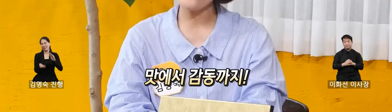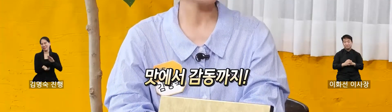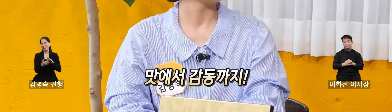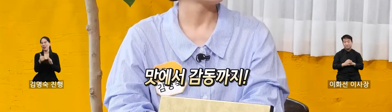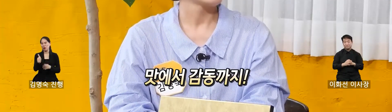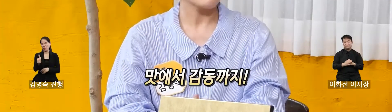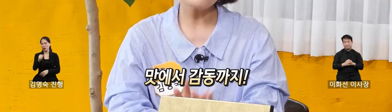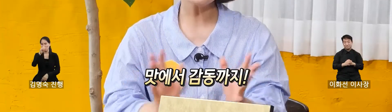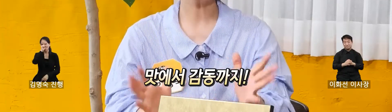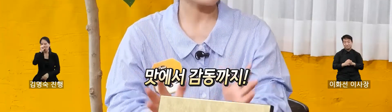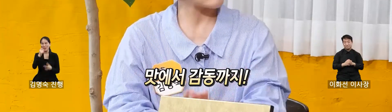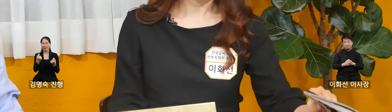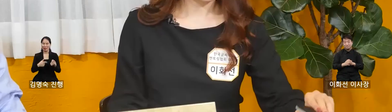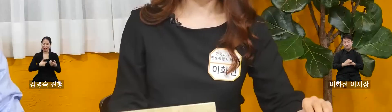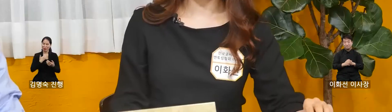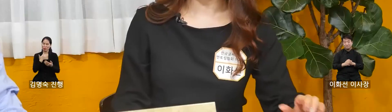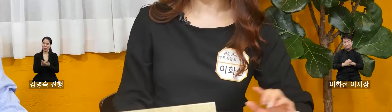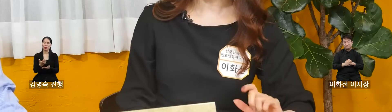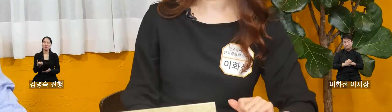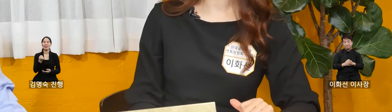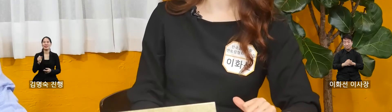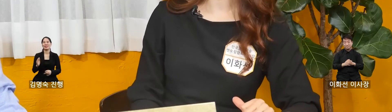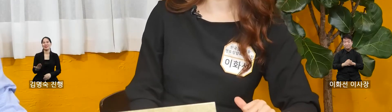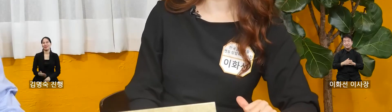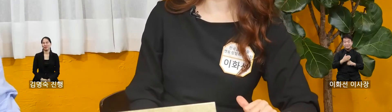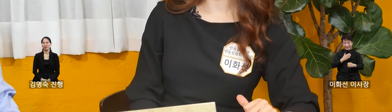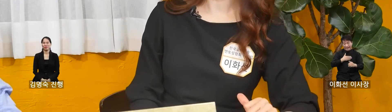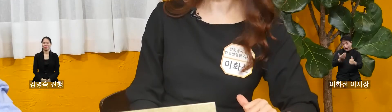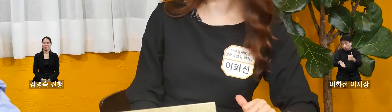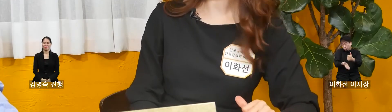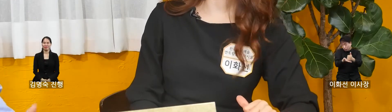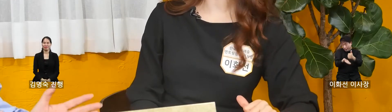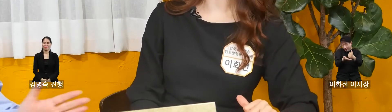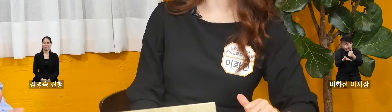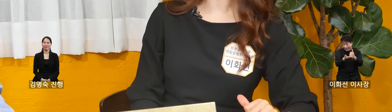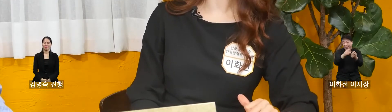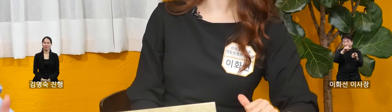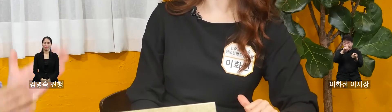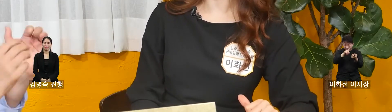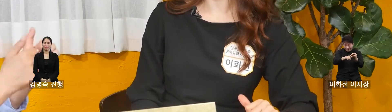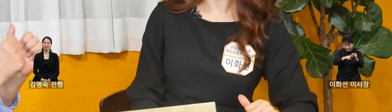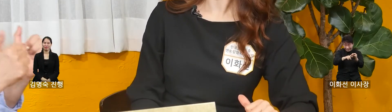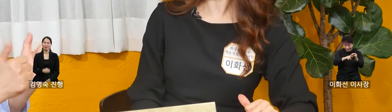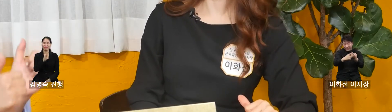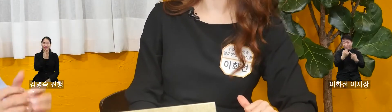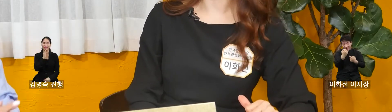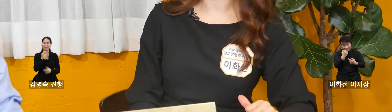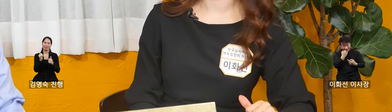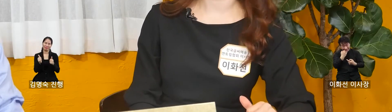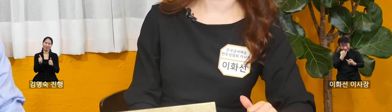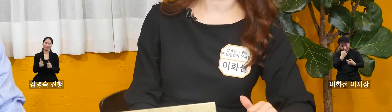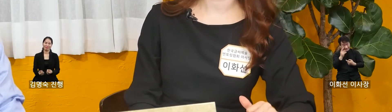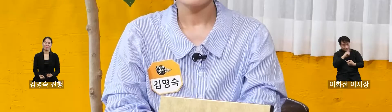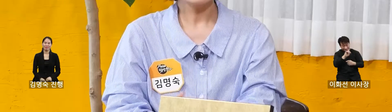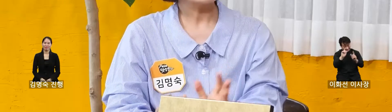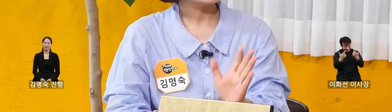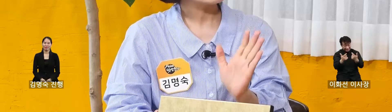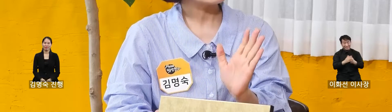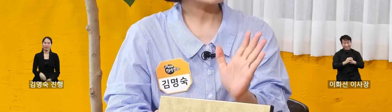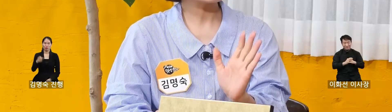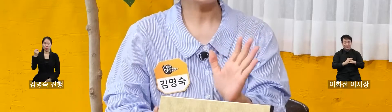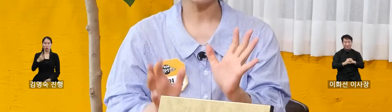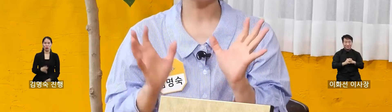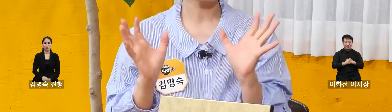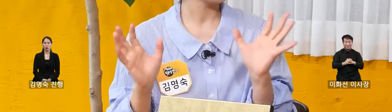맛에서도 너무 감동을 받았고 제가 추천을 해준 거에 전혀 손색이 없을 정말 그렇죠. 네. 네. 아, 그리고